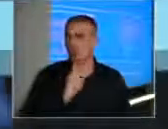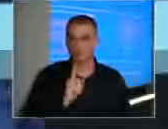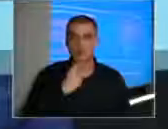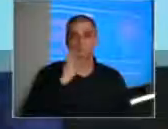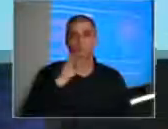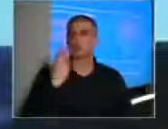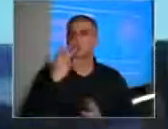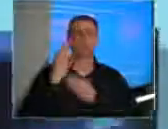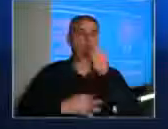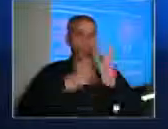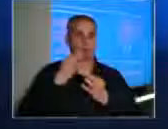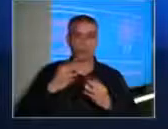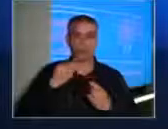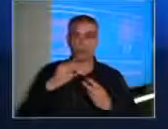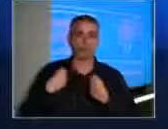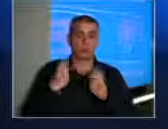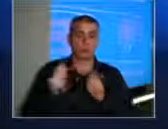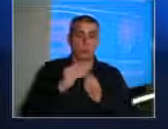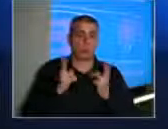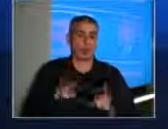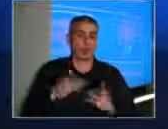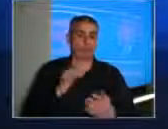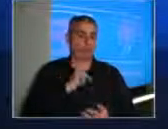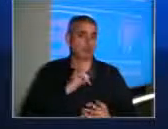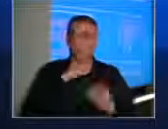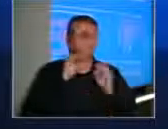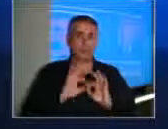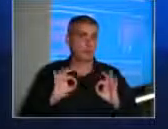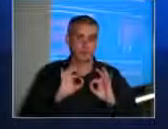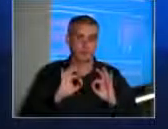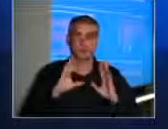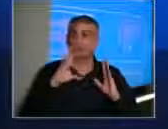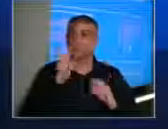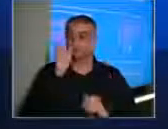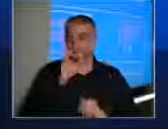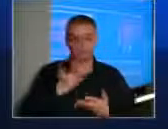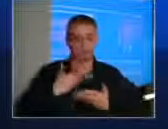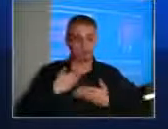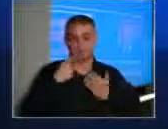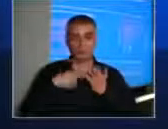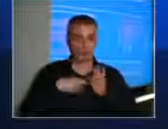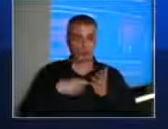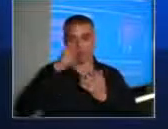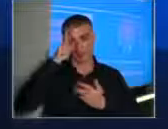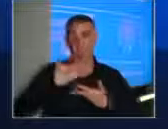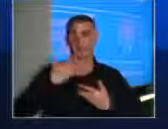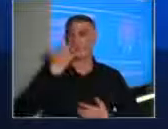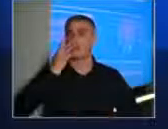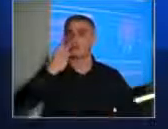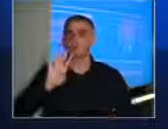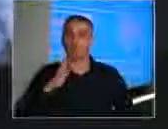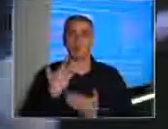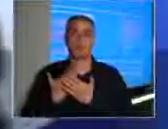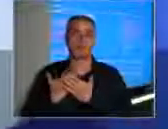יש כמה וכמה שאלות. הוא גם נתן עוד אופציה, והיא אופציה מעניינת שלא מדברים עליה. במידה ואדם קיבל, לדוגמה, הליכוד קיבל 54